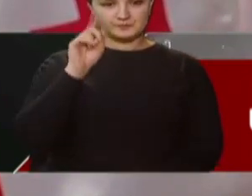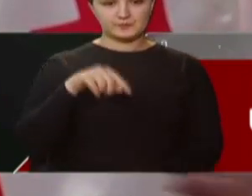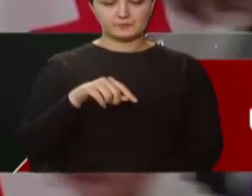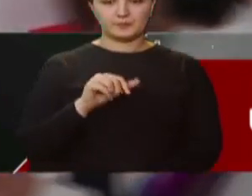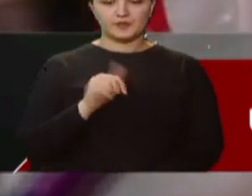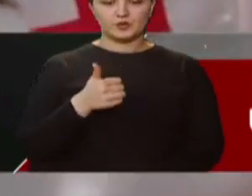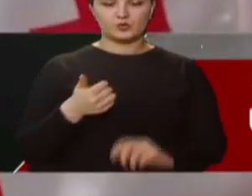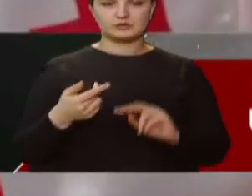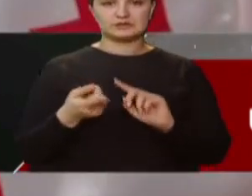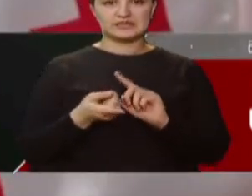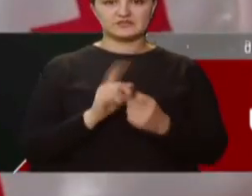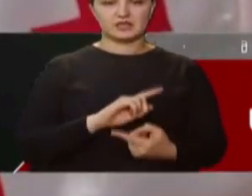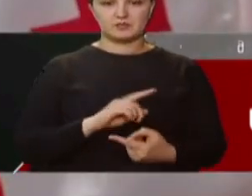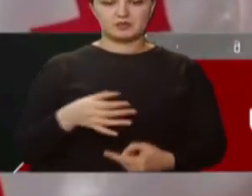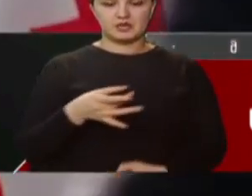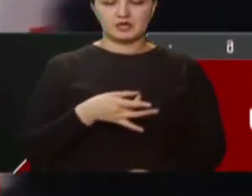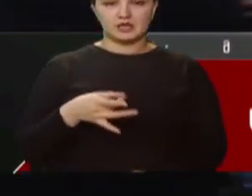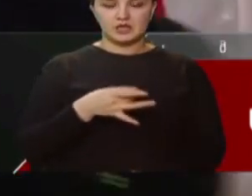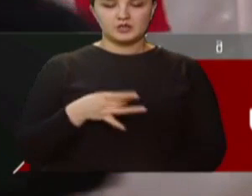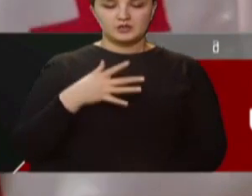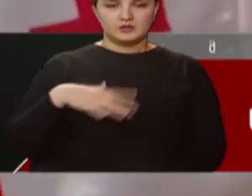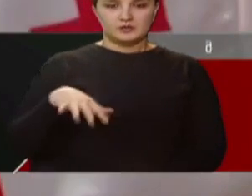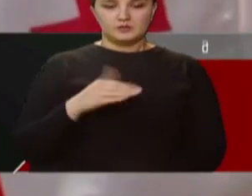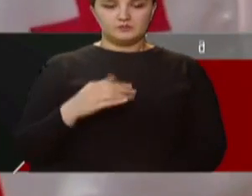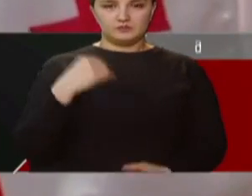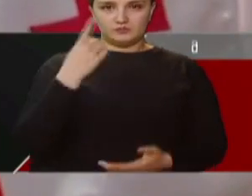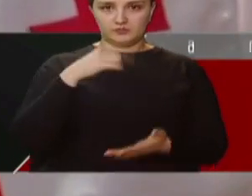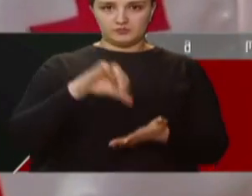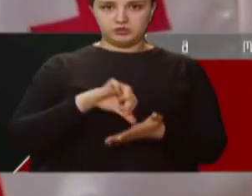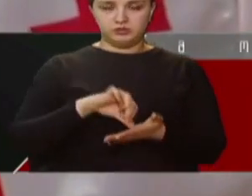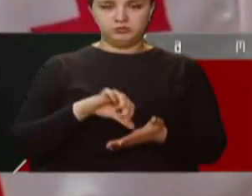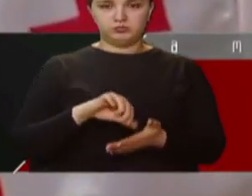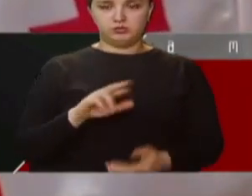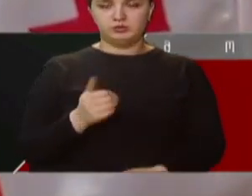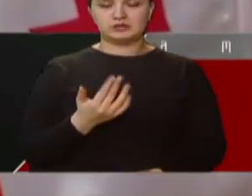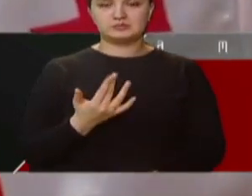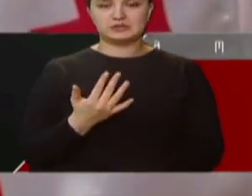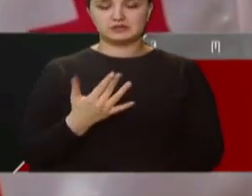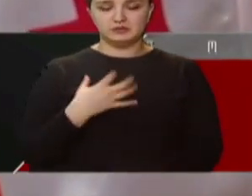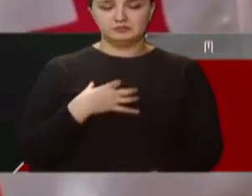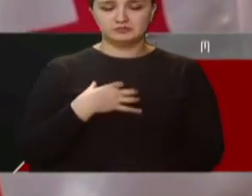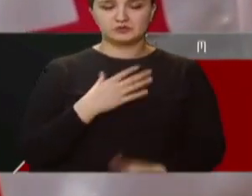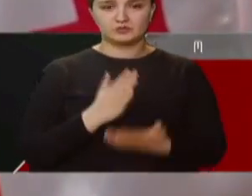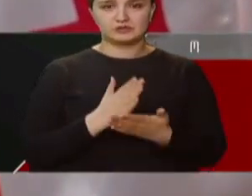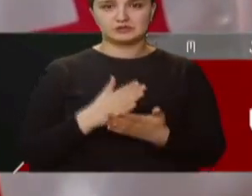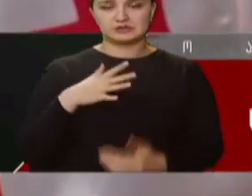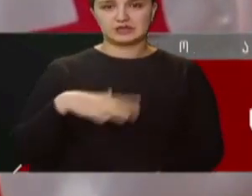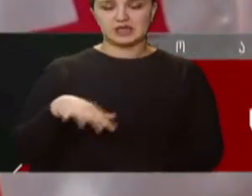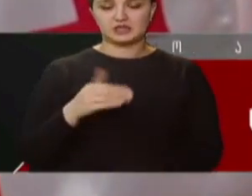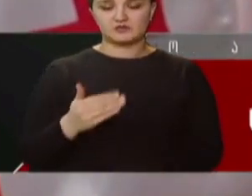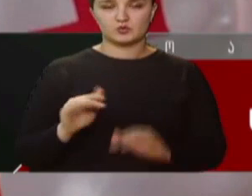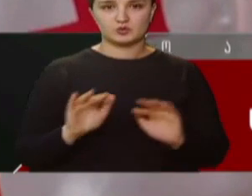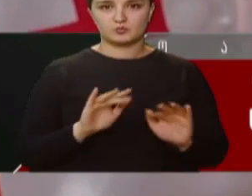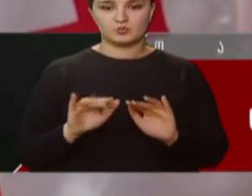რამდენად იცვლება რეგიონში საქართველოს როლი და რამდენად მნიშვნელოვანი ხდება საქართველოს